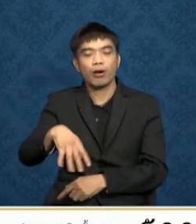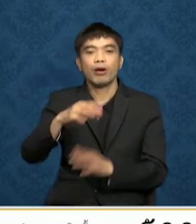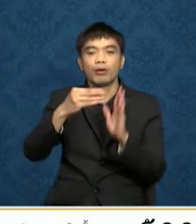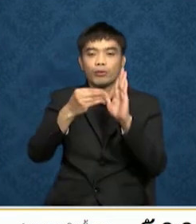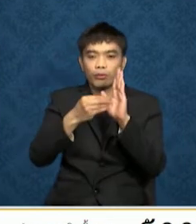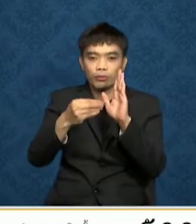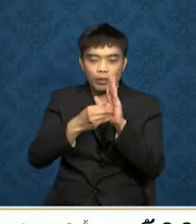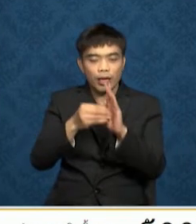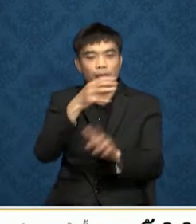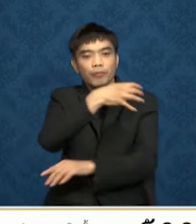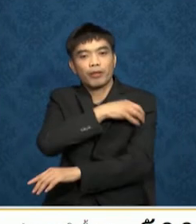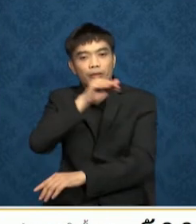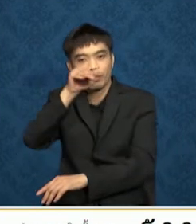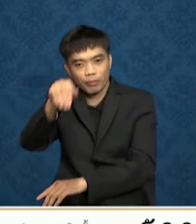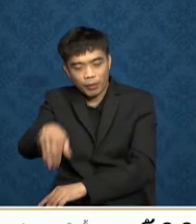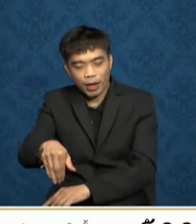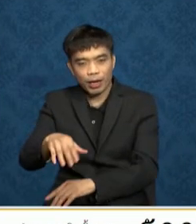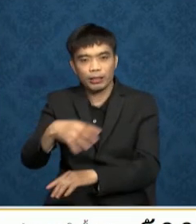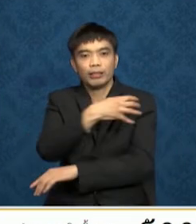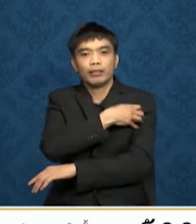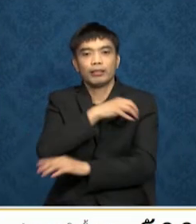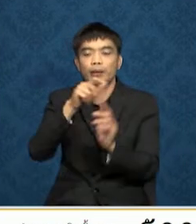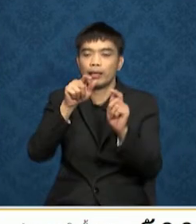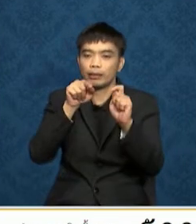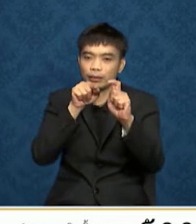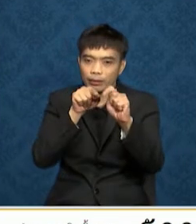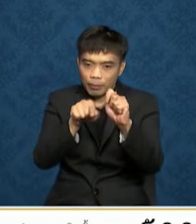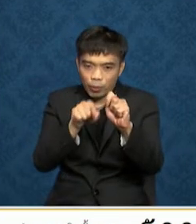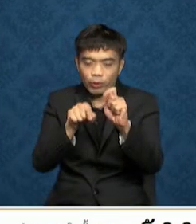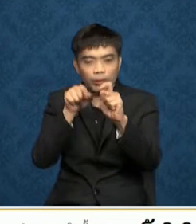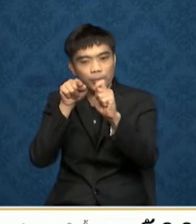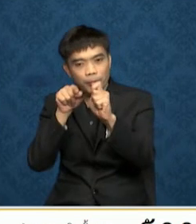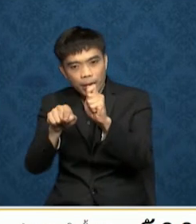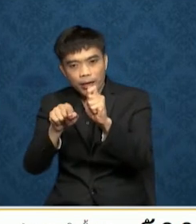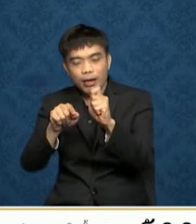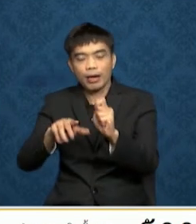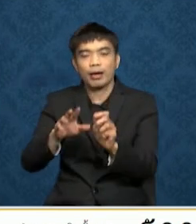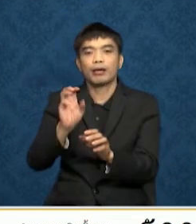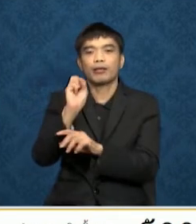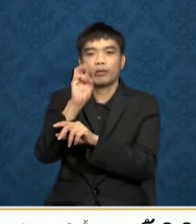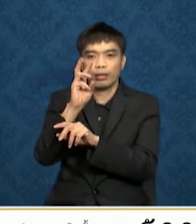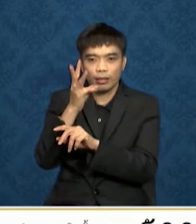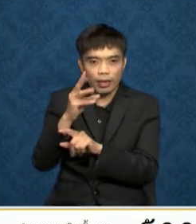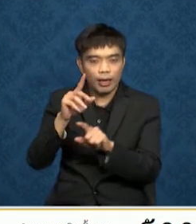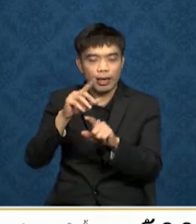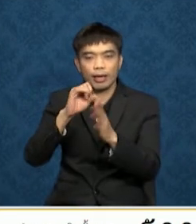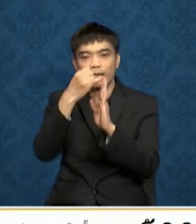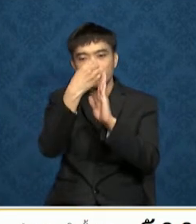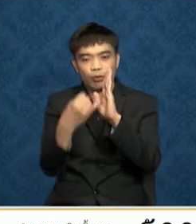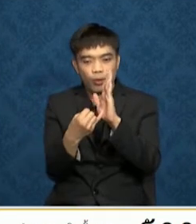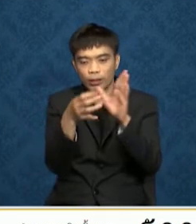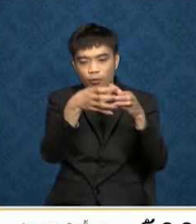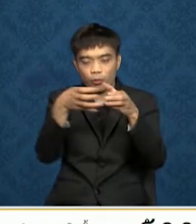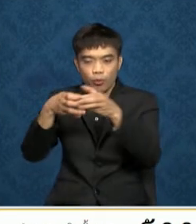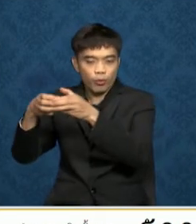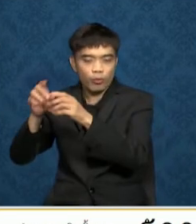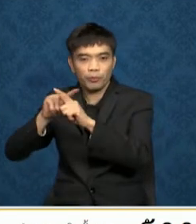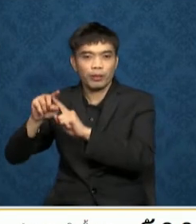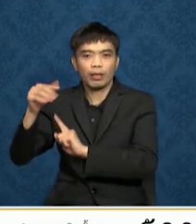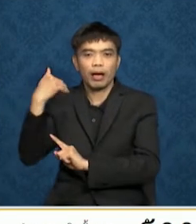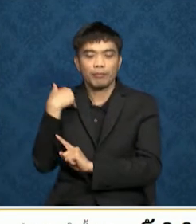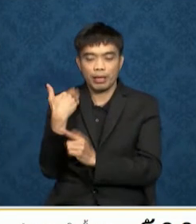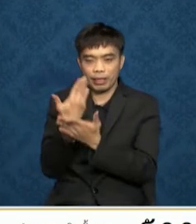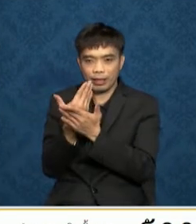เทศบาลนครเทศบาลเมืองเทศบาลตำบลกองทุนประประชารัฐสวัสดิการและจังหวัดกลุ่มจังหวัดอีกครับปีนี้